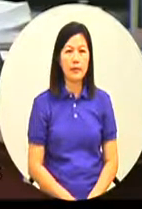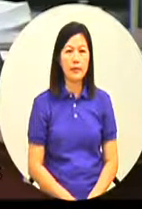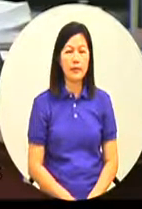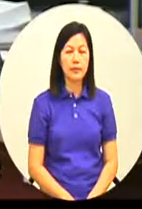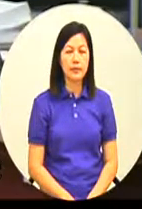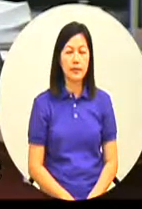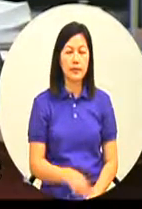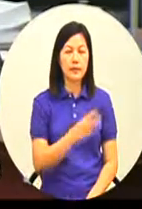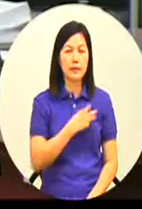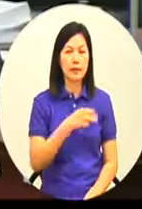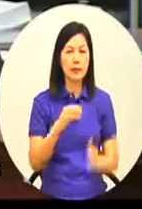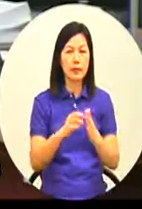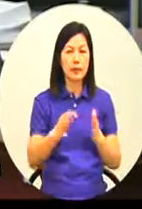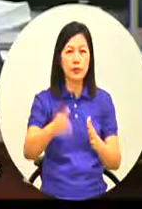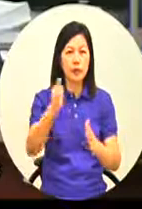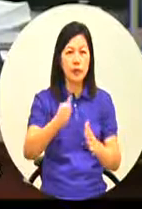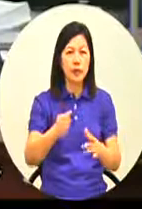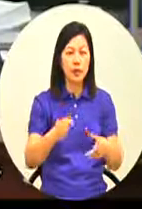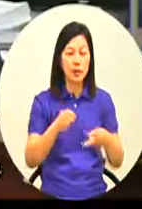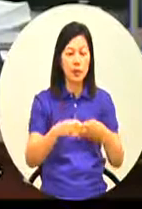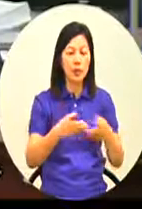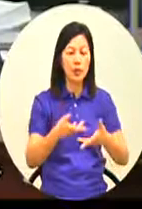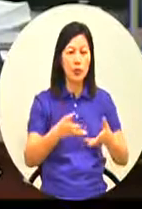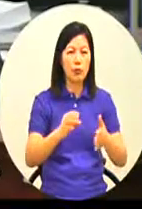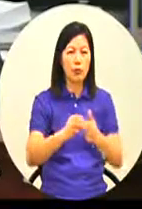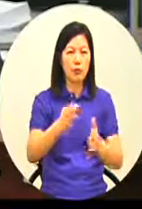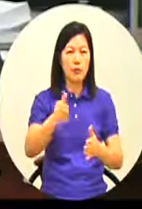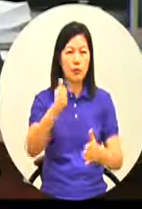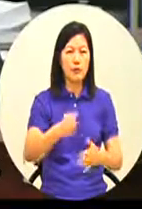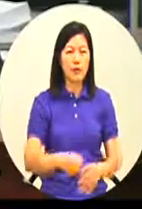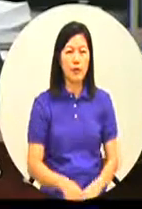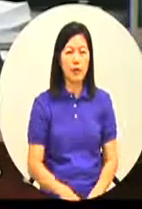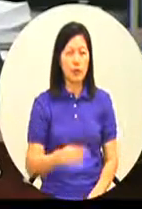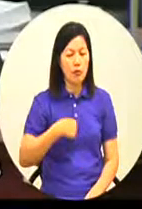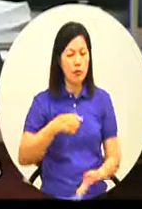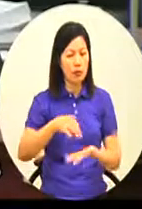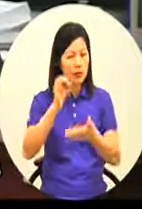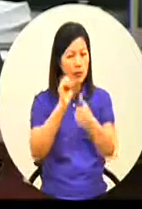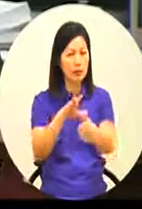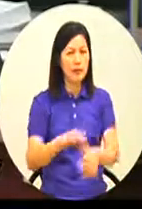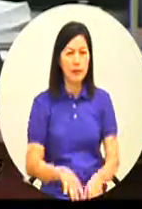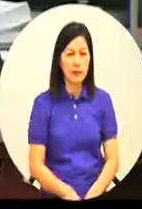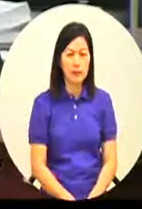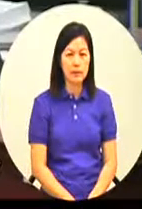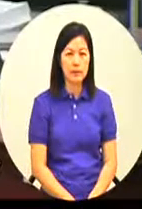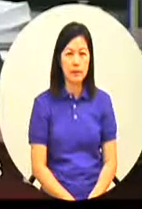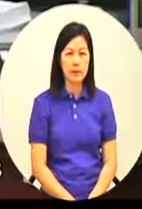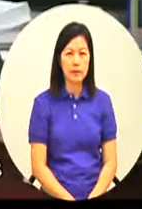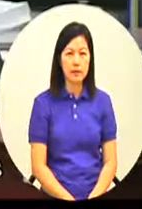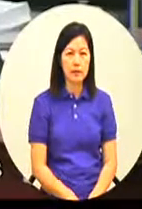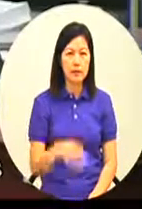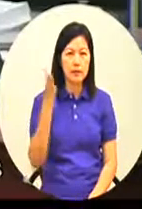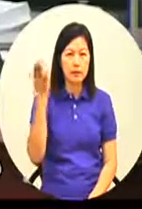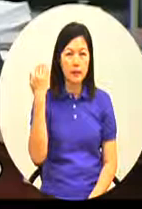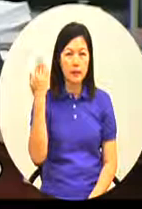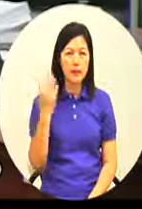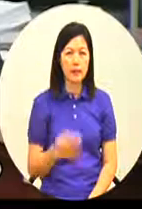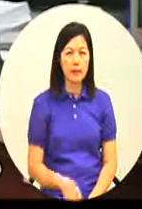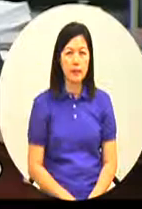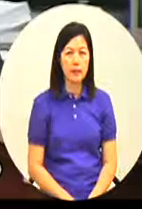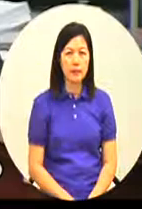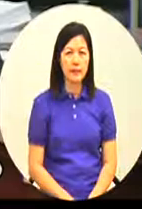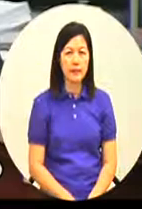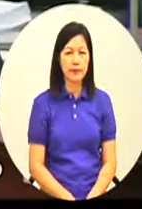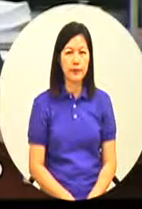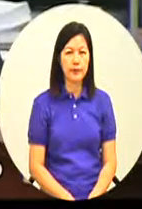赵局长哈，公务局长哈，李小姐，因为我建议啦哈，就是讲，过去哈，较早